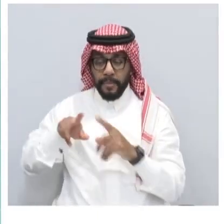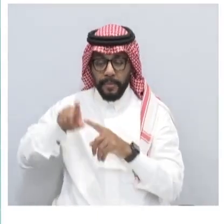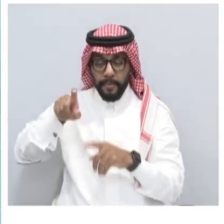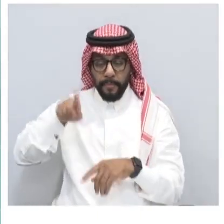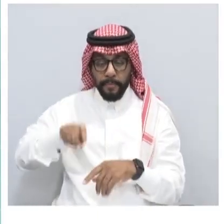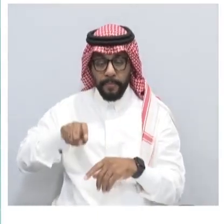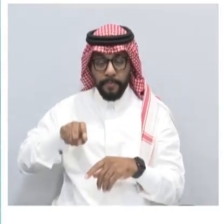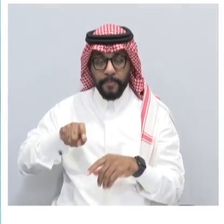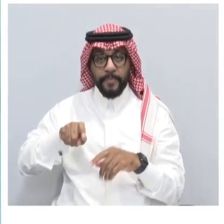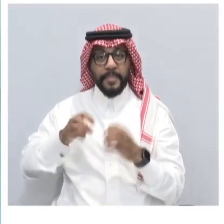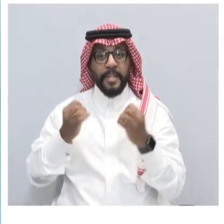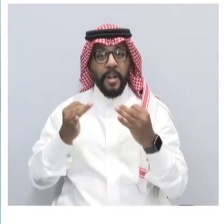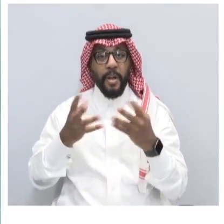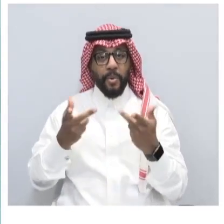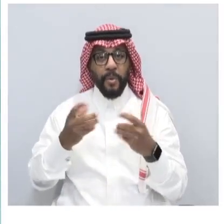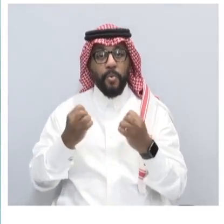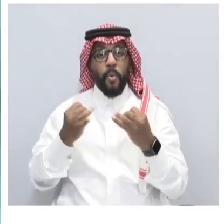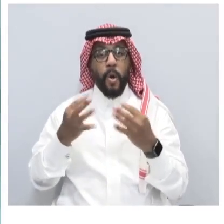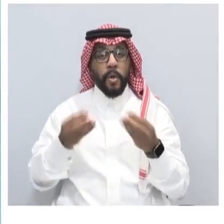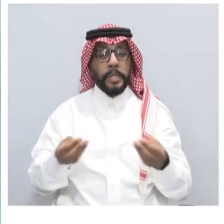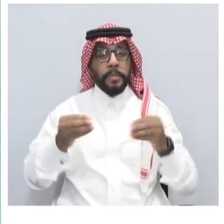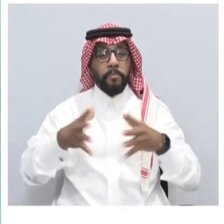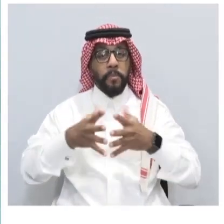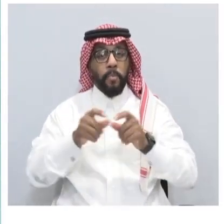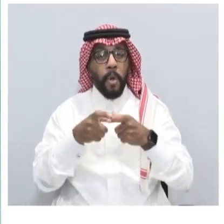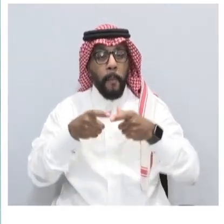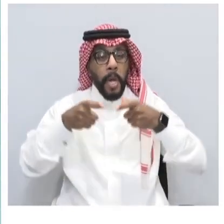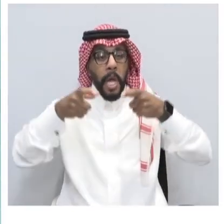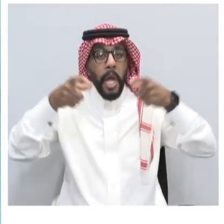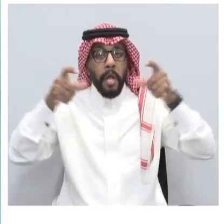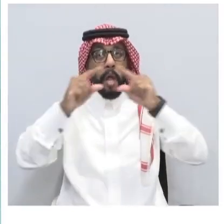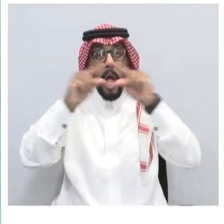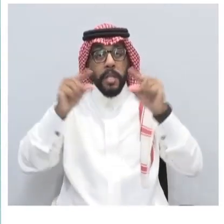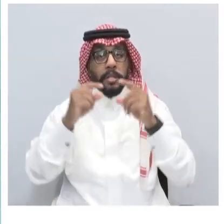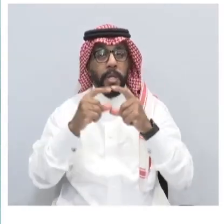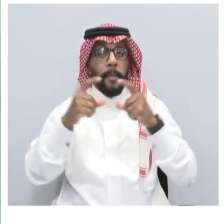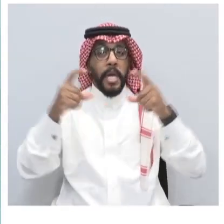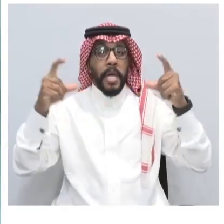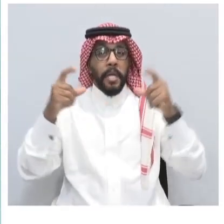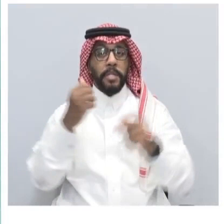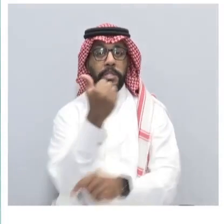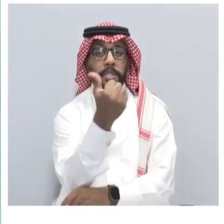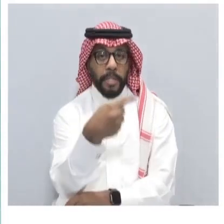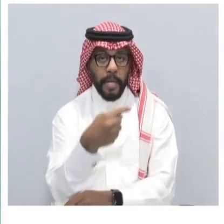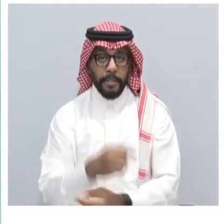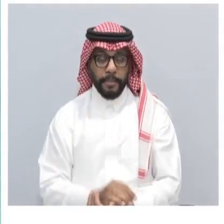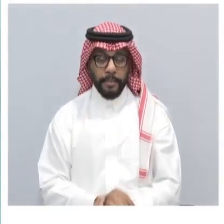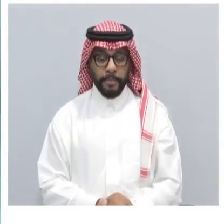هنا لتكبير حجم الخط ووضعه 16